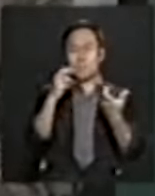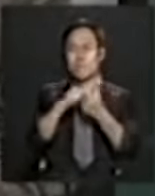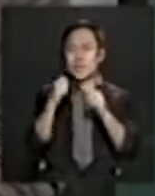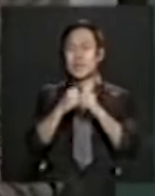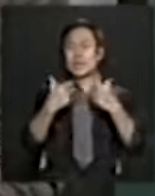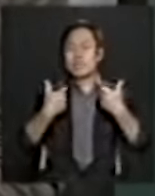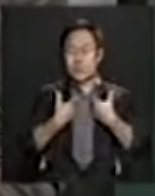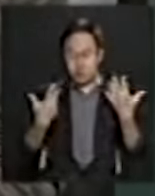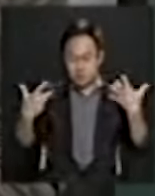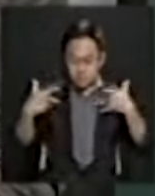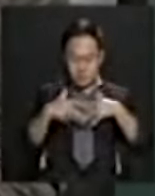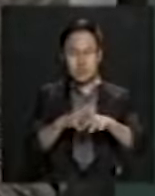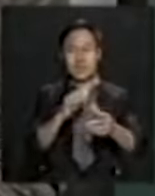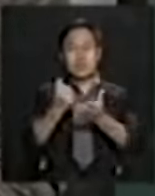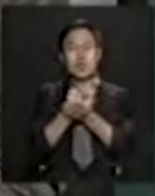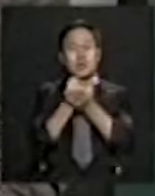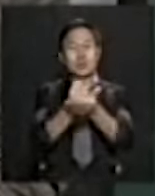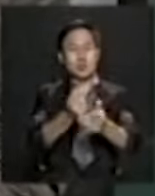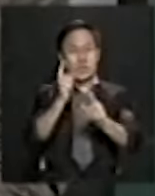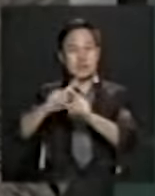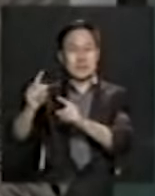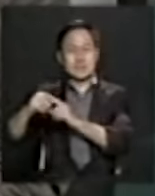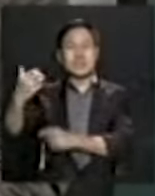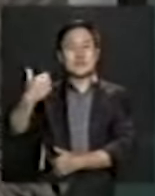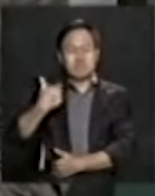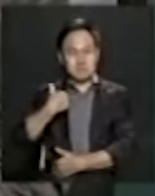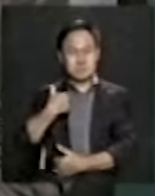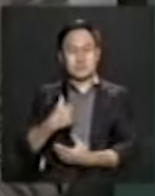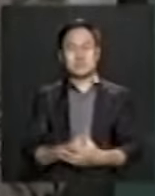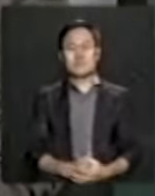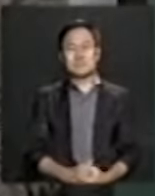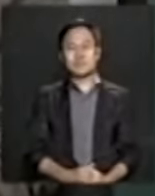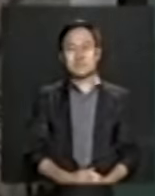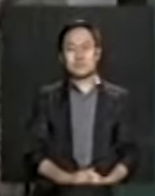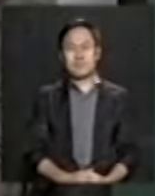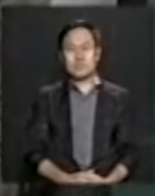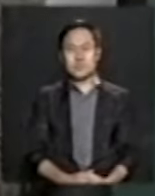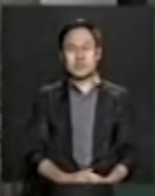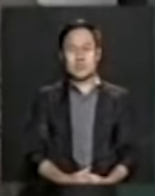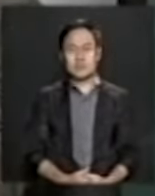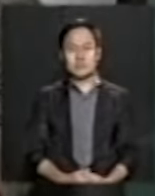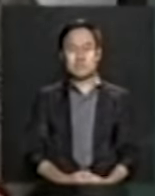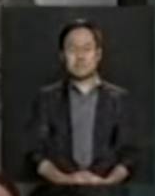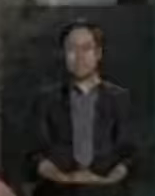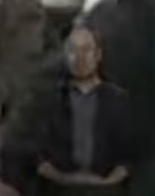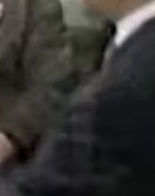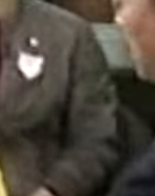ก็ทีมงานประสานเรื่องความช่วยเหลือแล้วก็ไปติดตามกันได้นะคะสักครู่เดียว สักครู่ฮะ